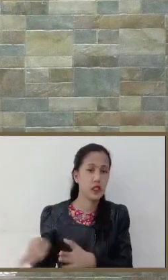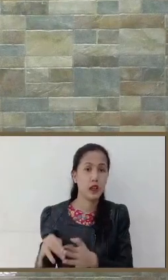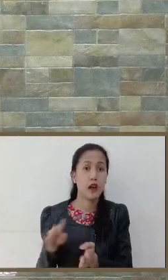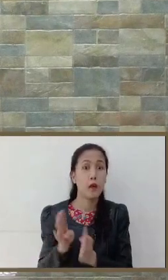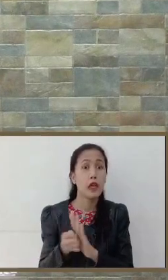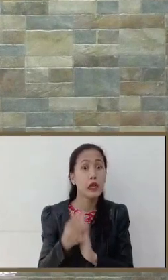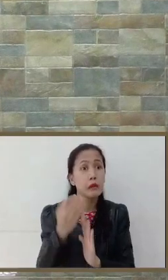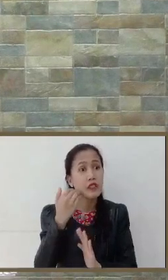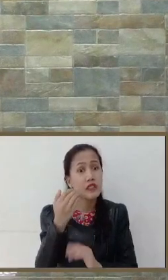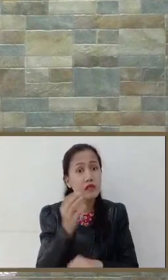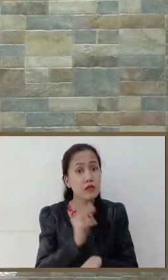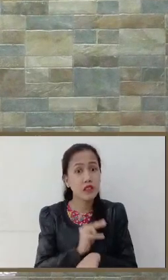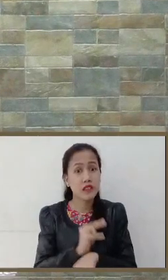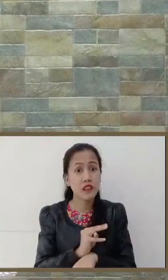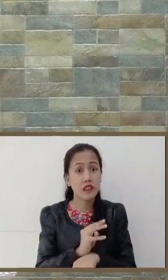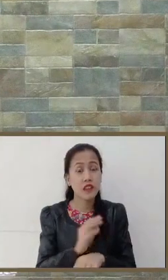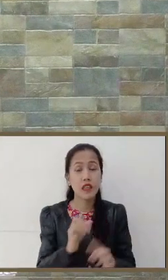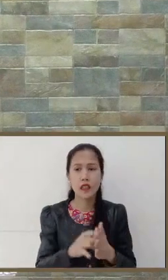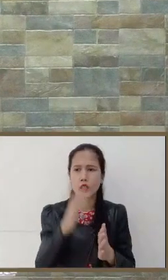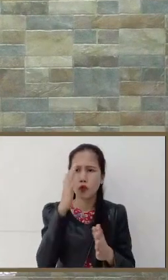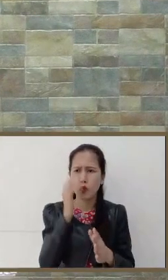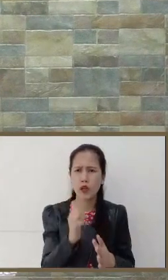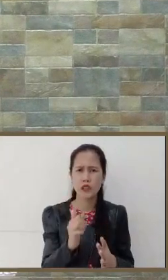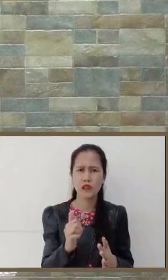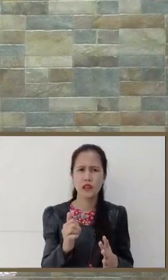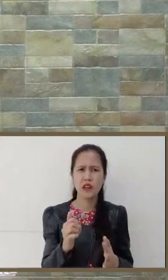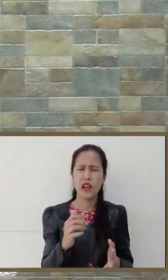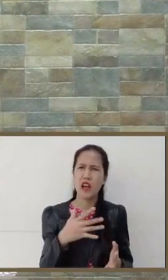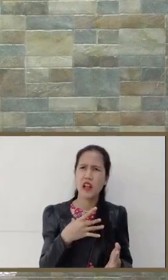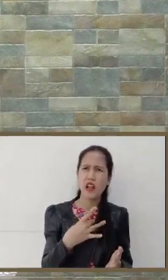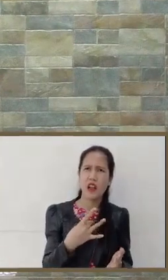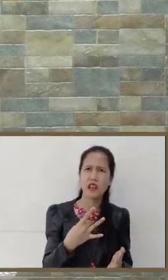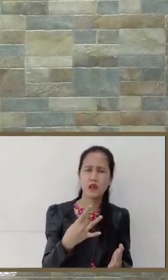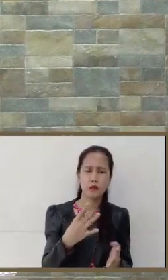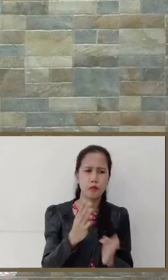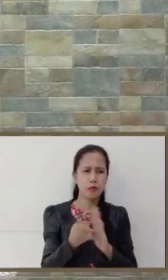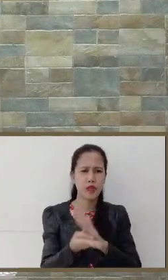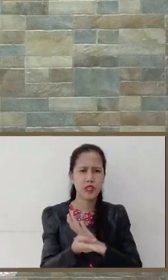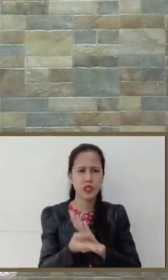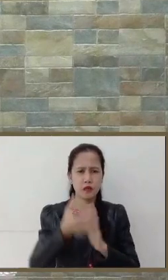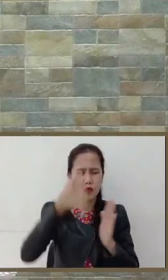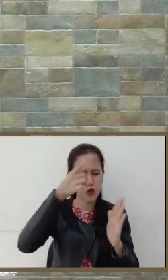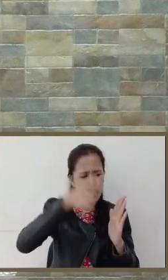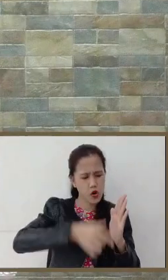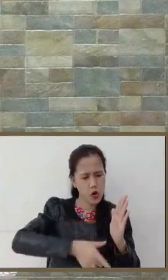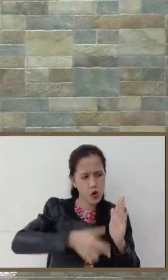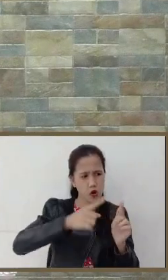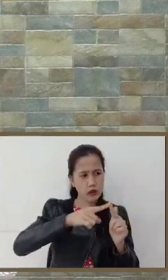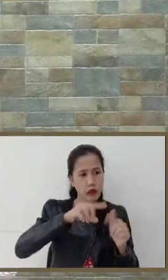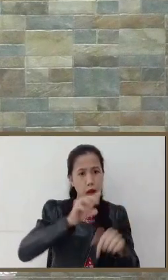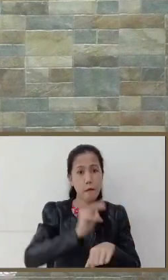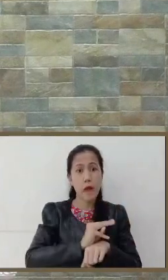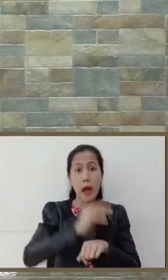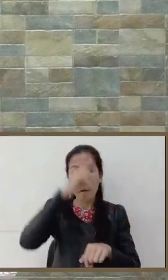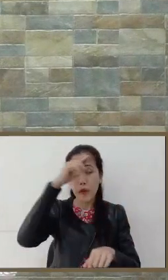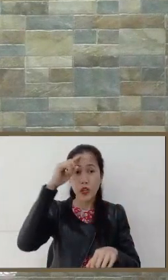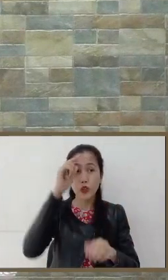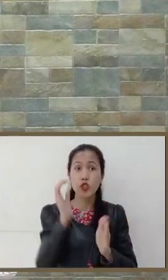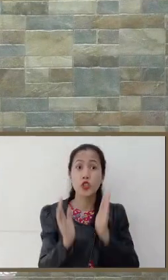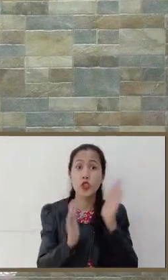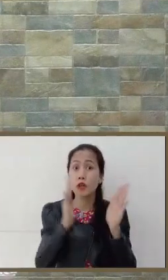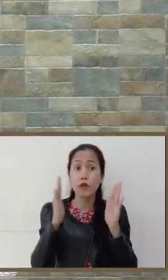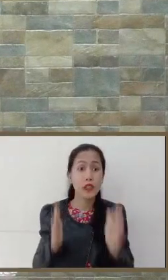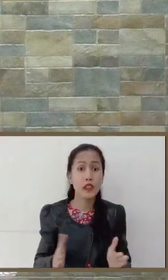Kaya parang walang maniwala sa ministry, mga kapatid. Parang bumababa ang standard ng ministry sa kadila ng mga servant ng tao,